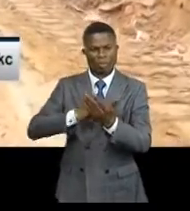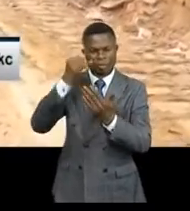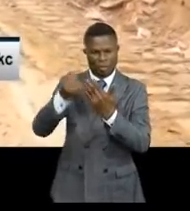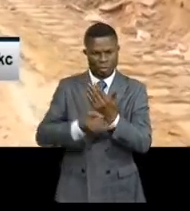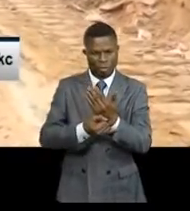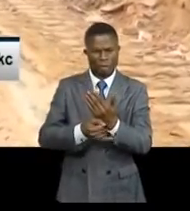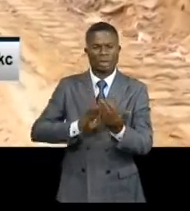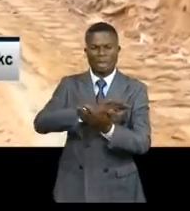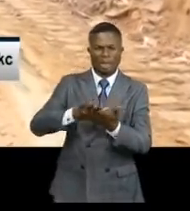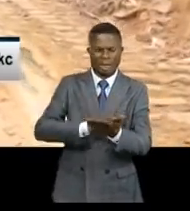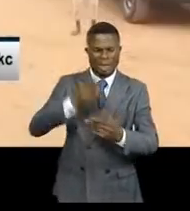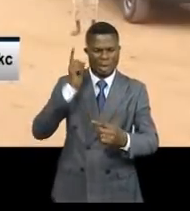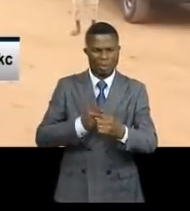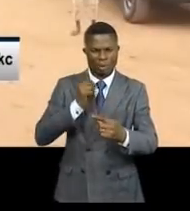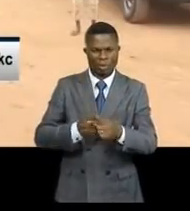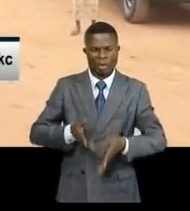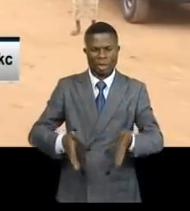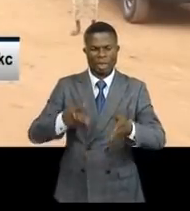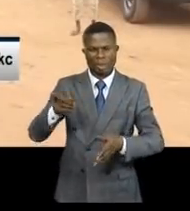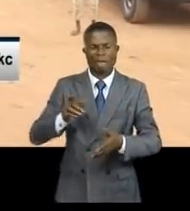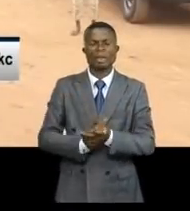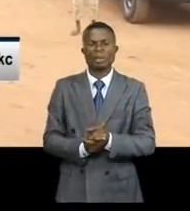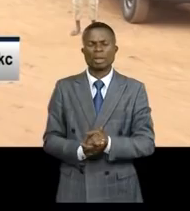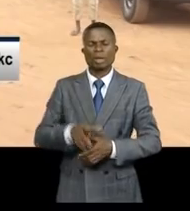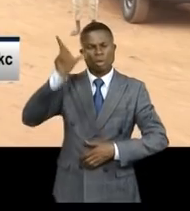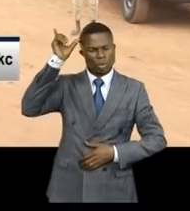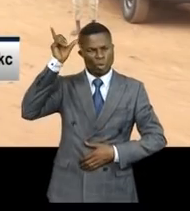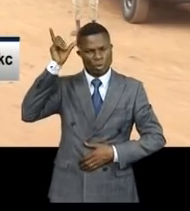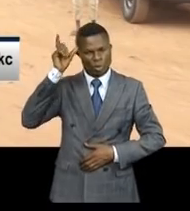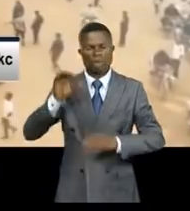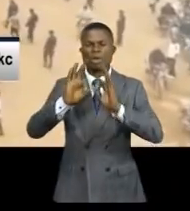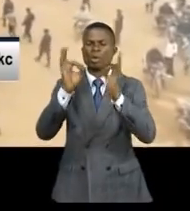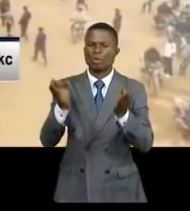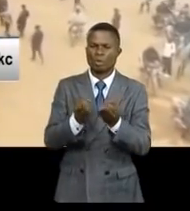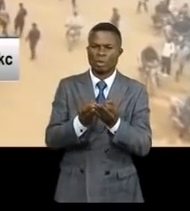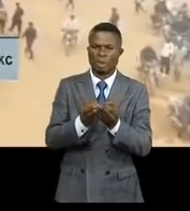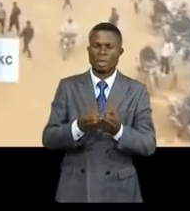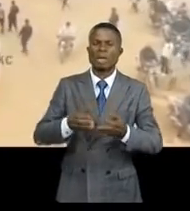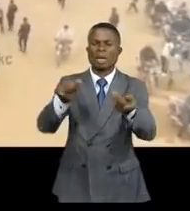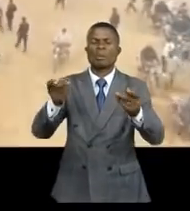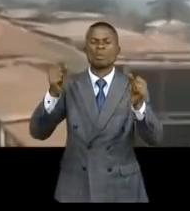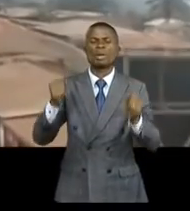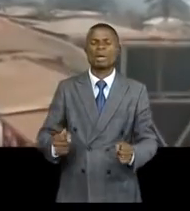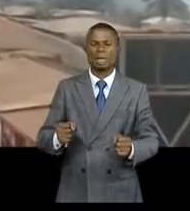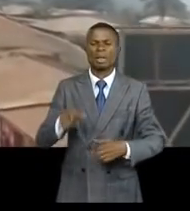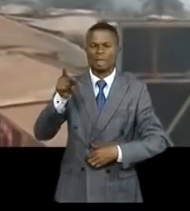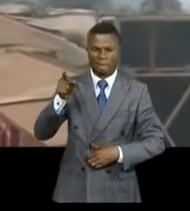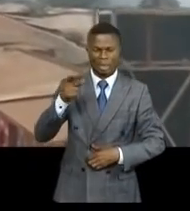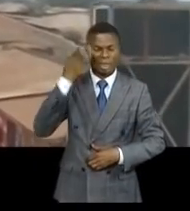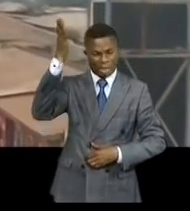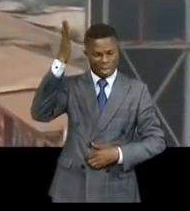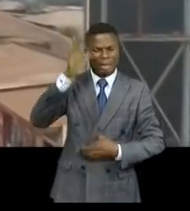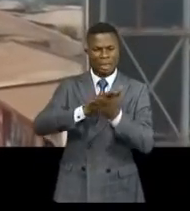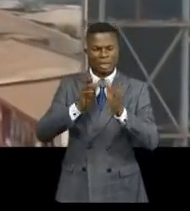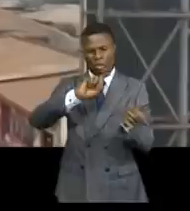le bétonnage des avenues Sainte-Thérèse, Palmier, Lumumba, Foyer ainsi que le célèbre parking de Mbanzangungu qui se verra être